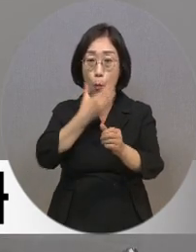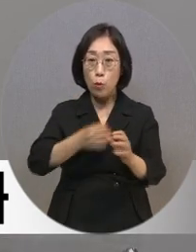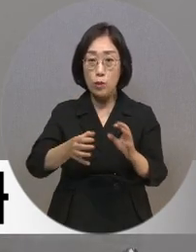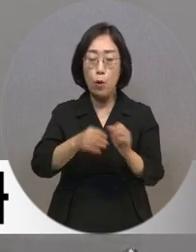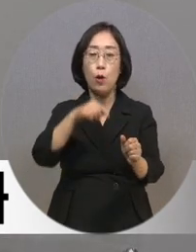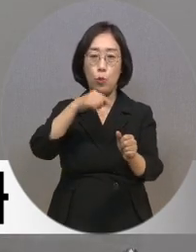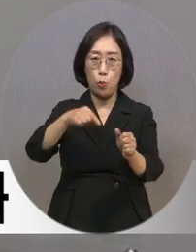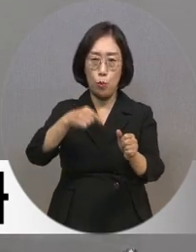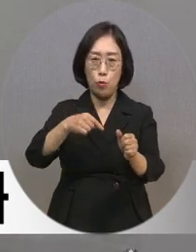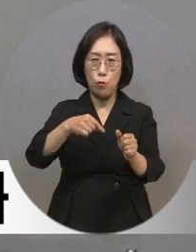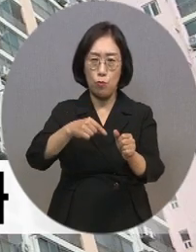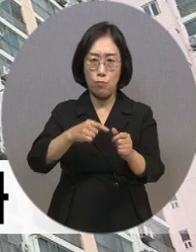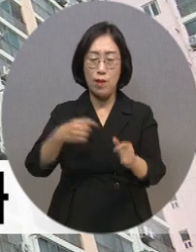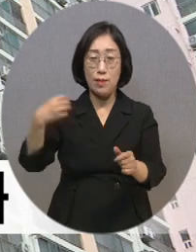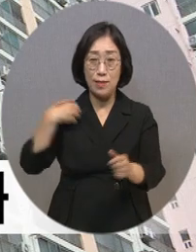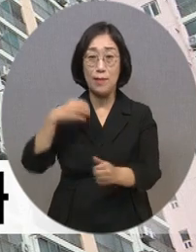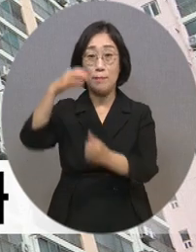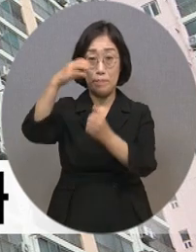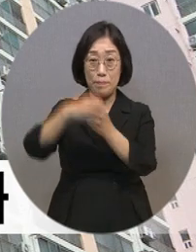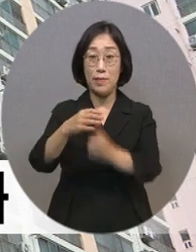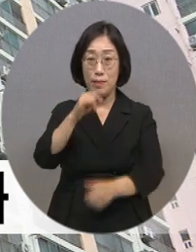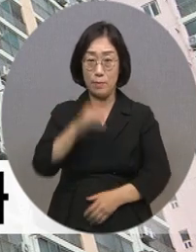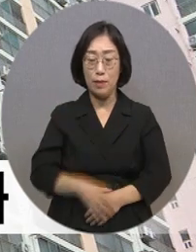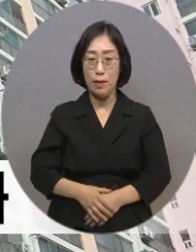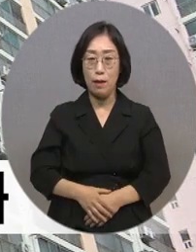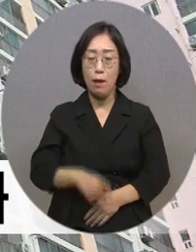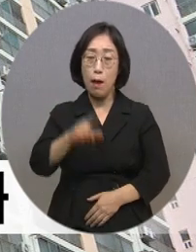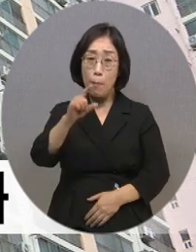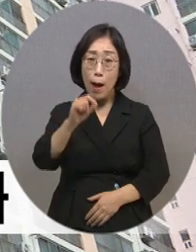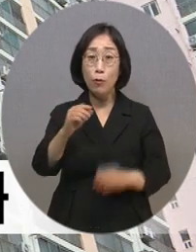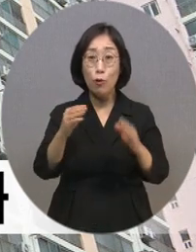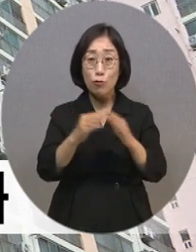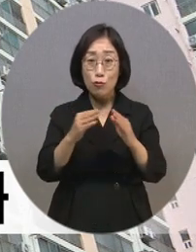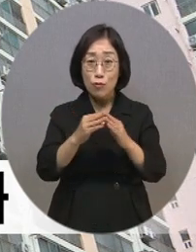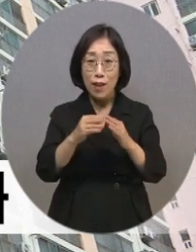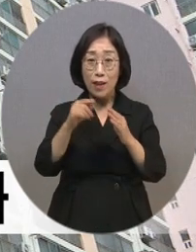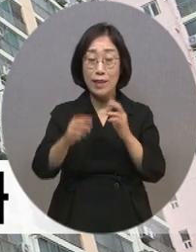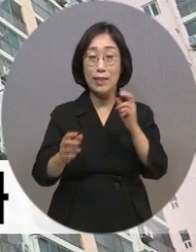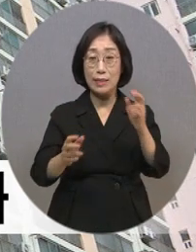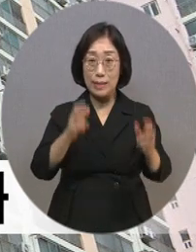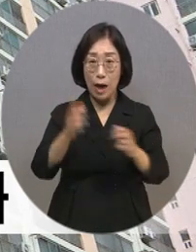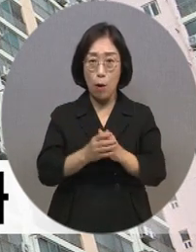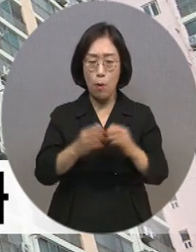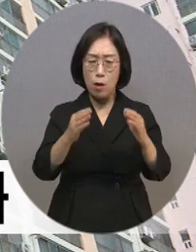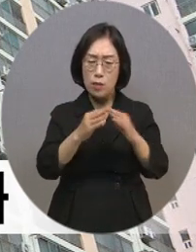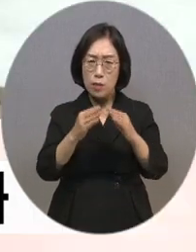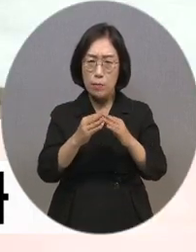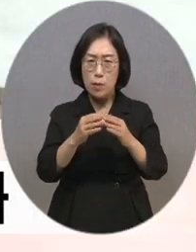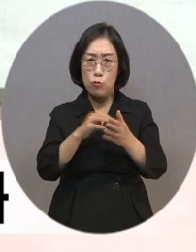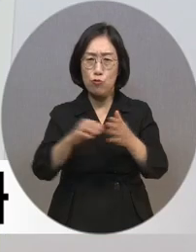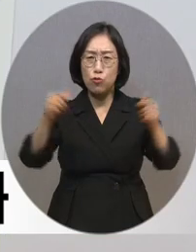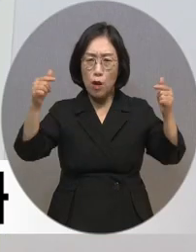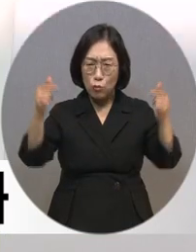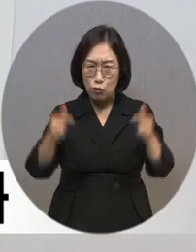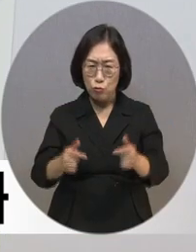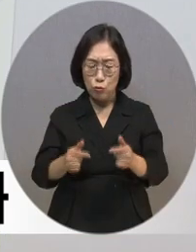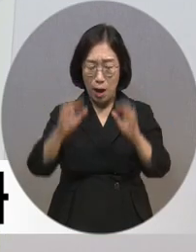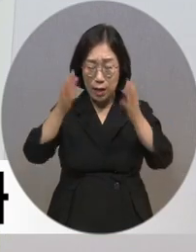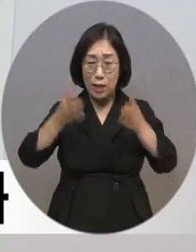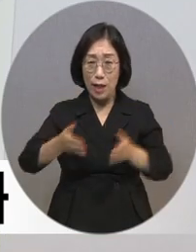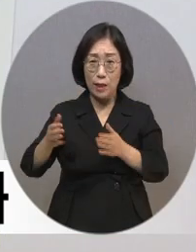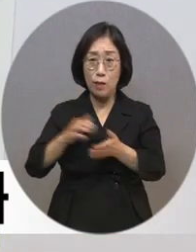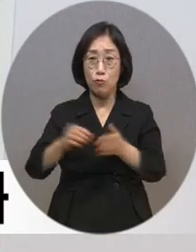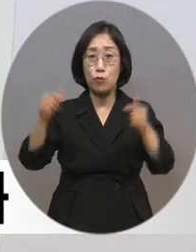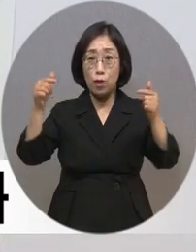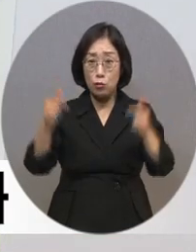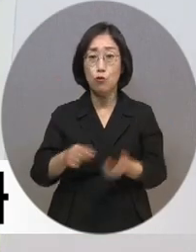수행할 예정입니다. 전남형 만원주택 정책은 지역 소멸과 저출생 문제에 대응하는 새로운